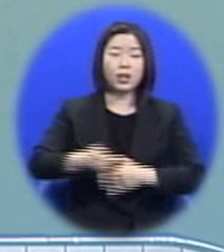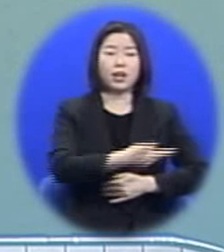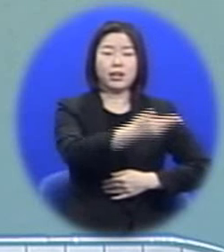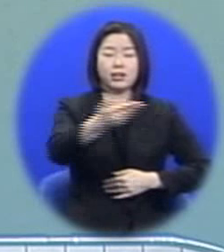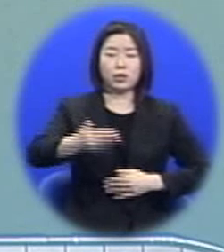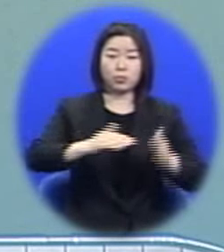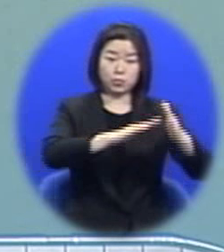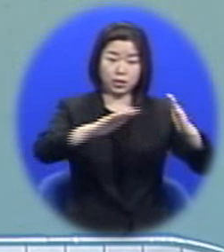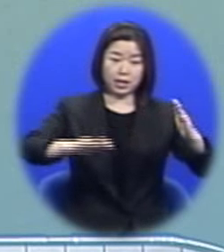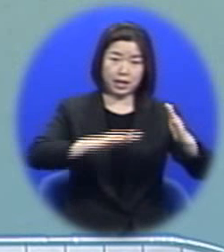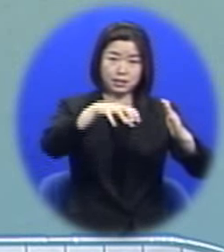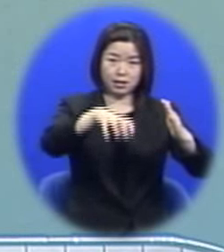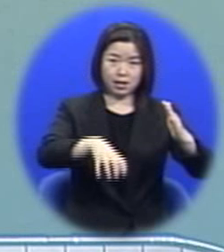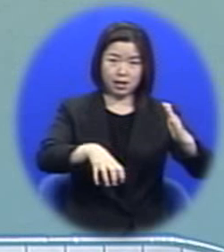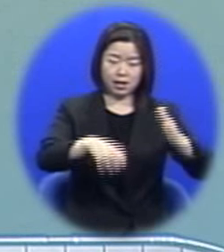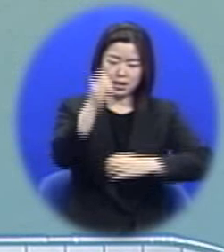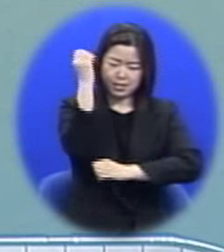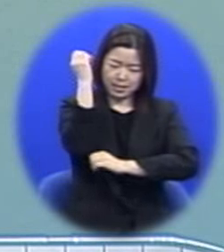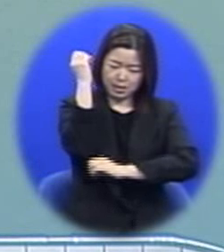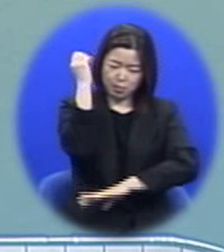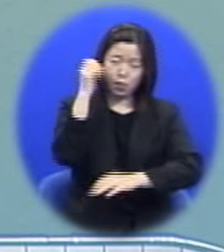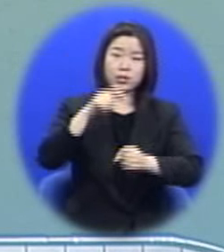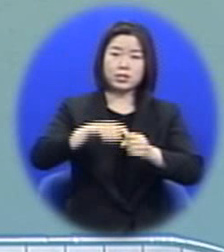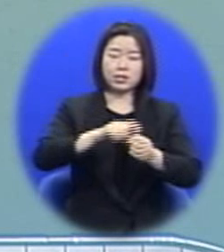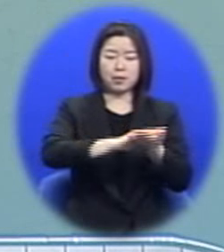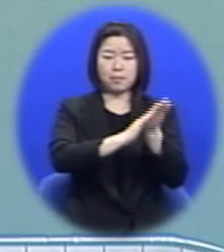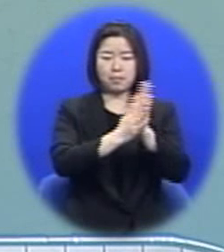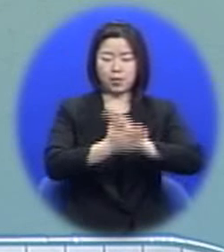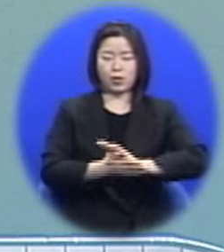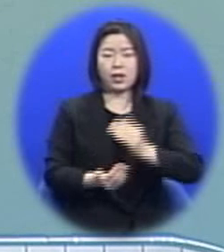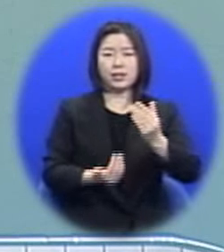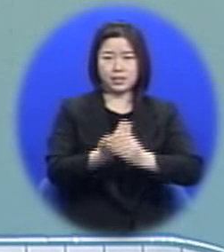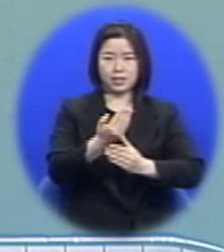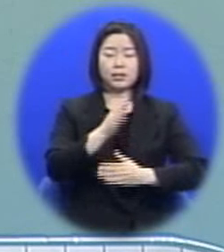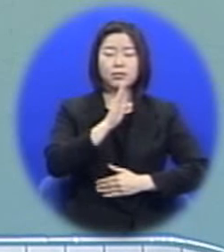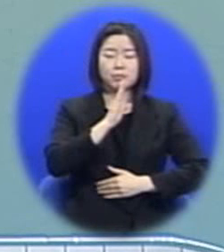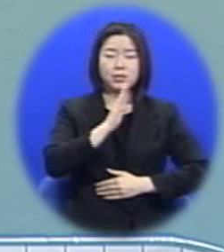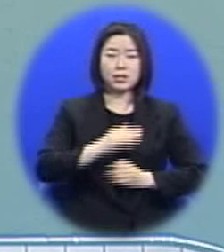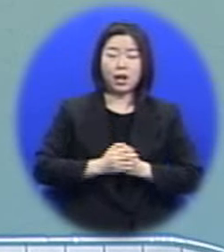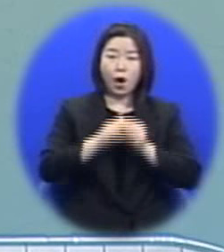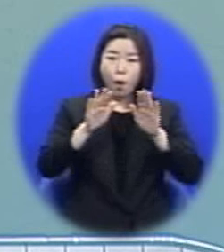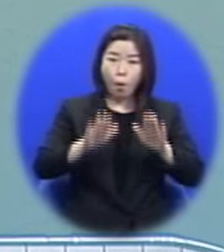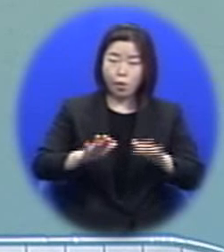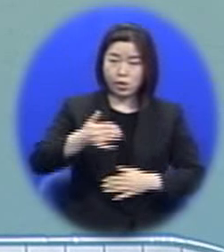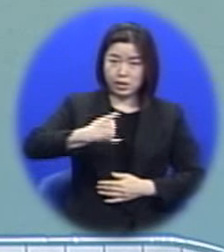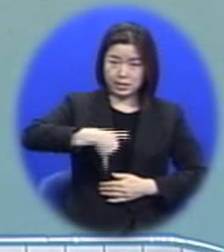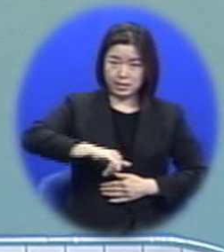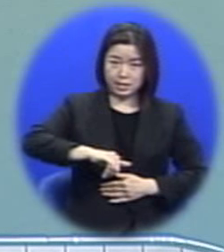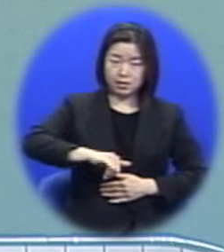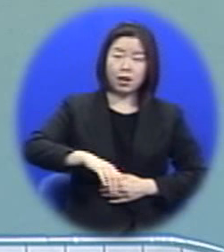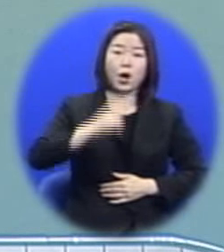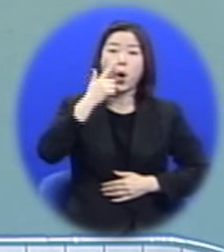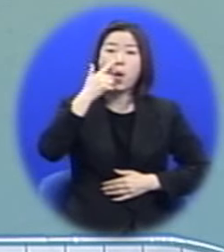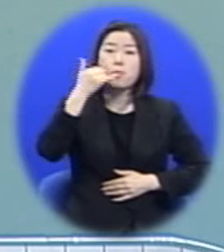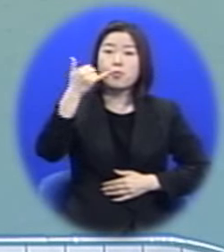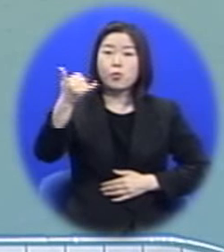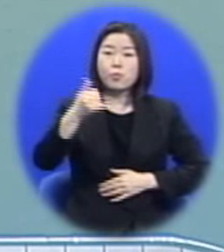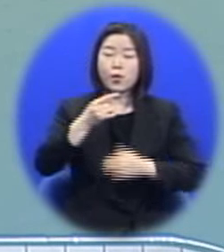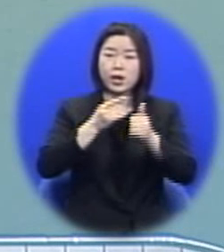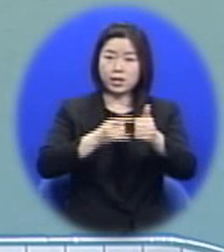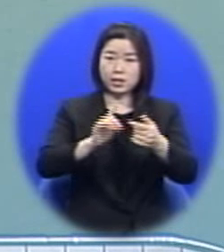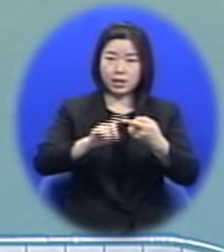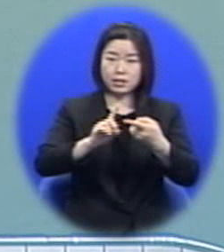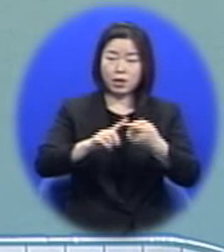안에는 근본적인 변화가 일어난 것입니다. 오늘은 자녀들이 부모님에 대해서 어떻게 해야 되는지에